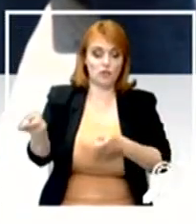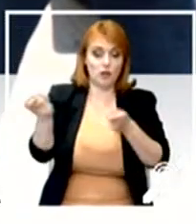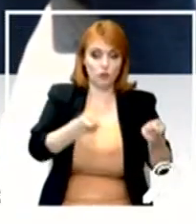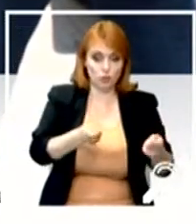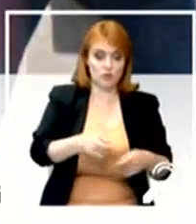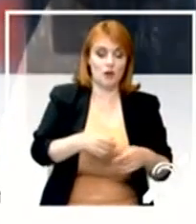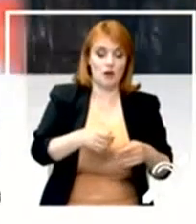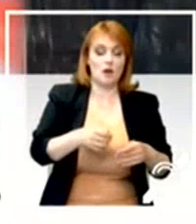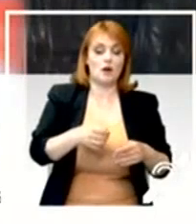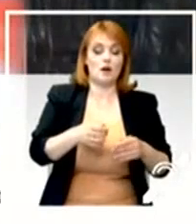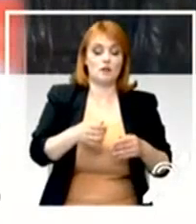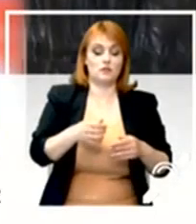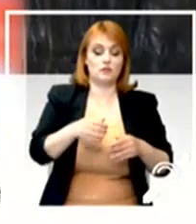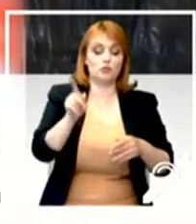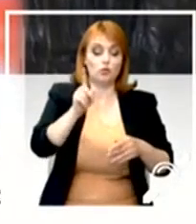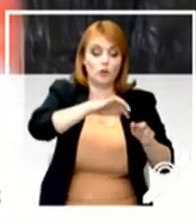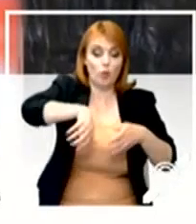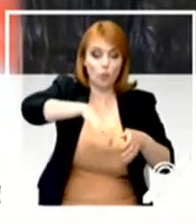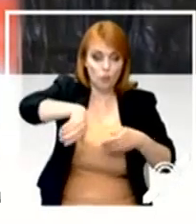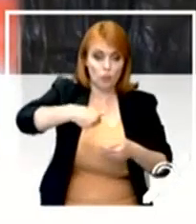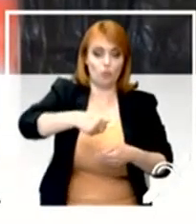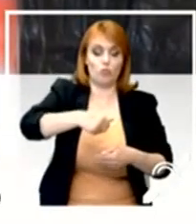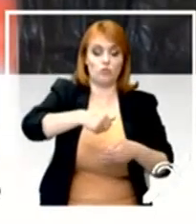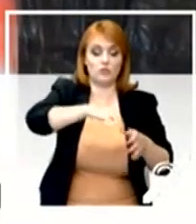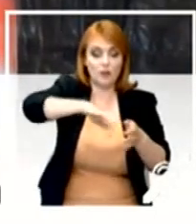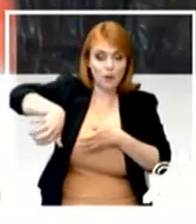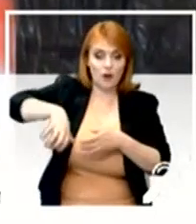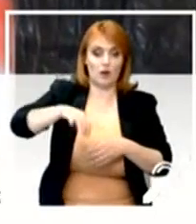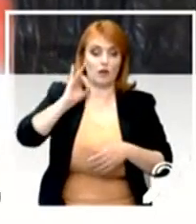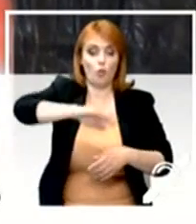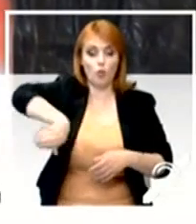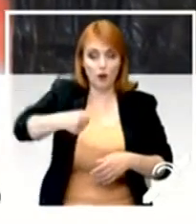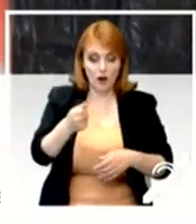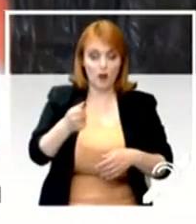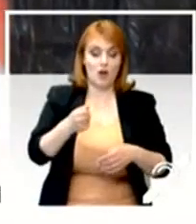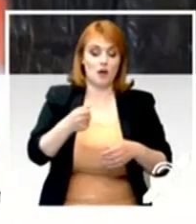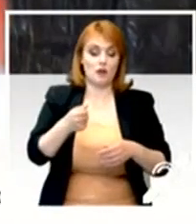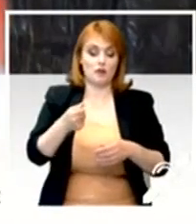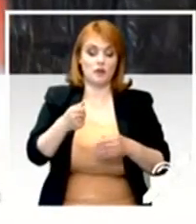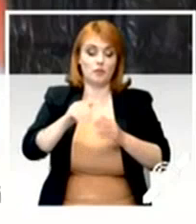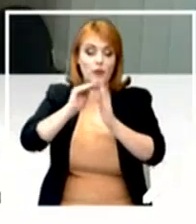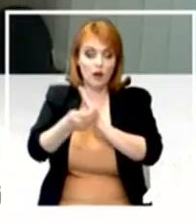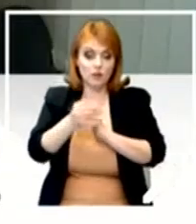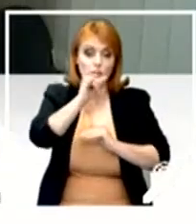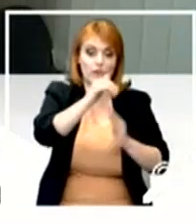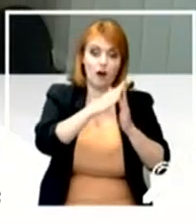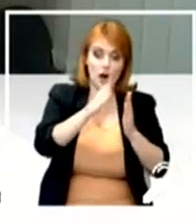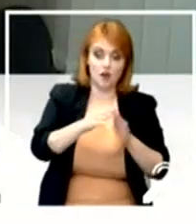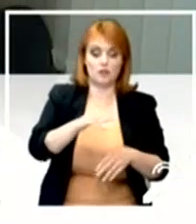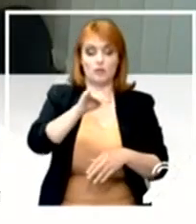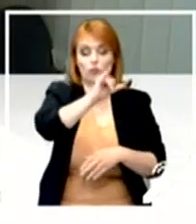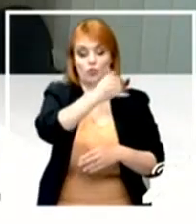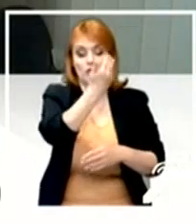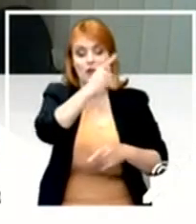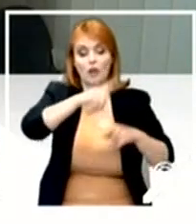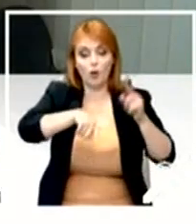acestora, inclusiv la funcționari ai Direcției Asistență Medicală și Socială a Consiliului Municipal Chișinău. Directorul Centrului Național Anticorupție